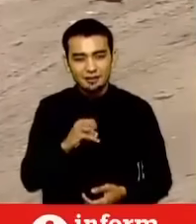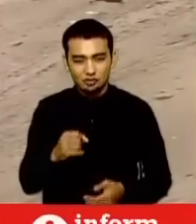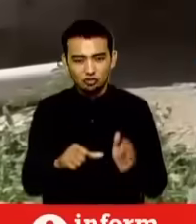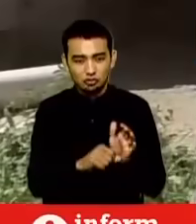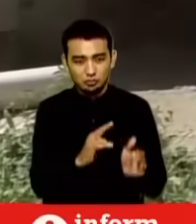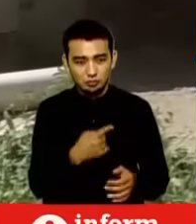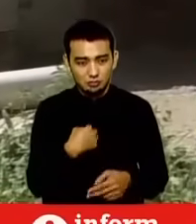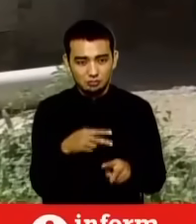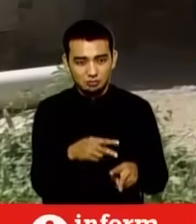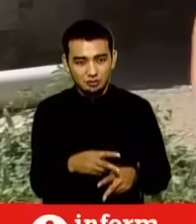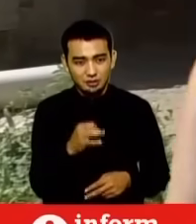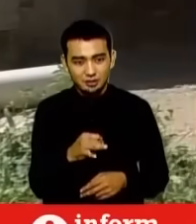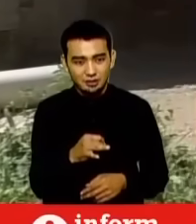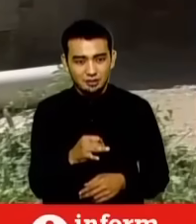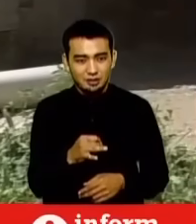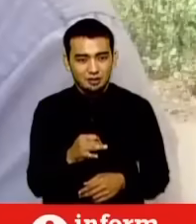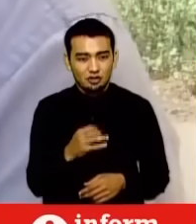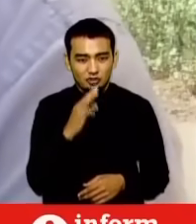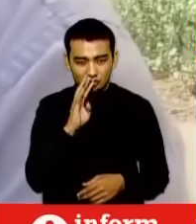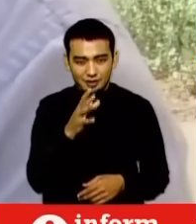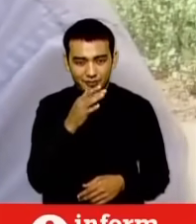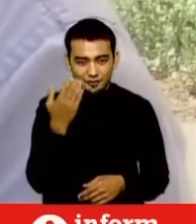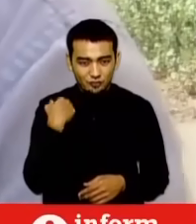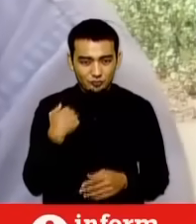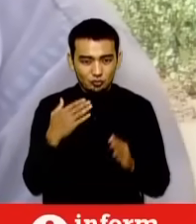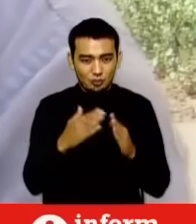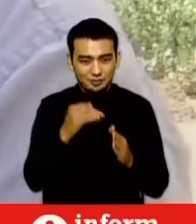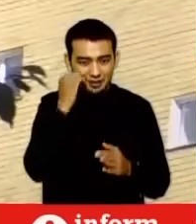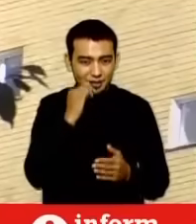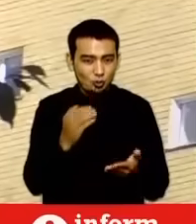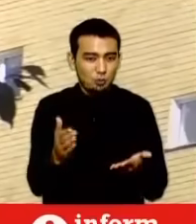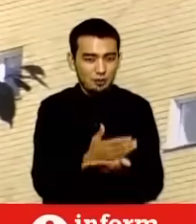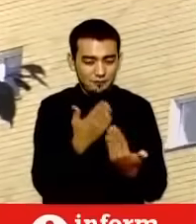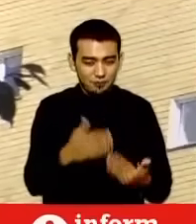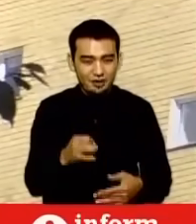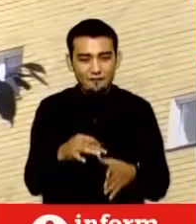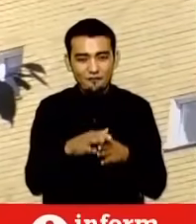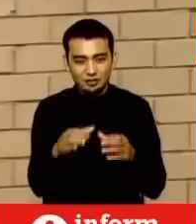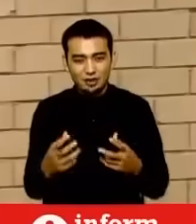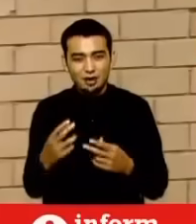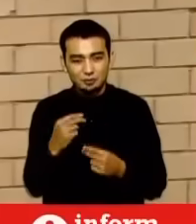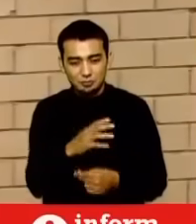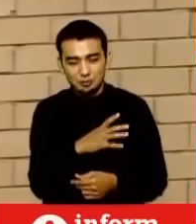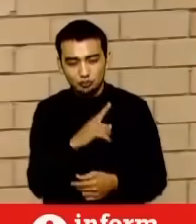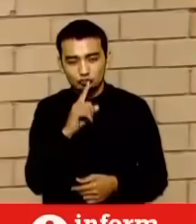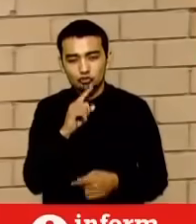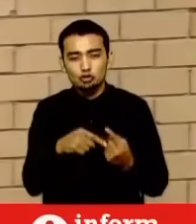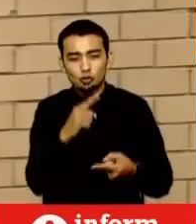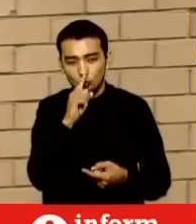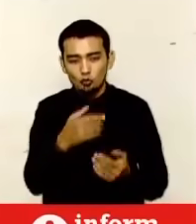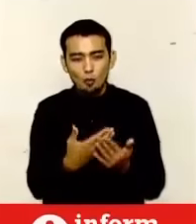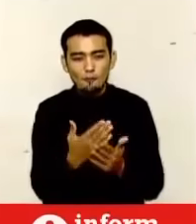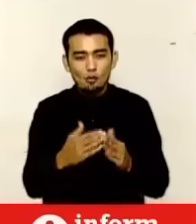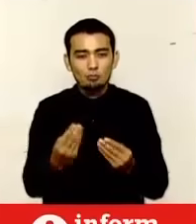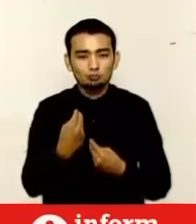асырап отырған күміс алқаланы. Осыдан 4 жыл бұрын апатты жағдайдағы ескі үй сүрілген. Жергілікті билік көп балалы анаға 1 жылдан кейін жаңа баспана